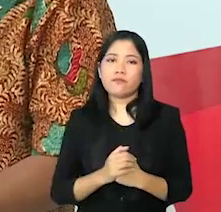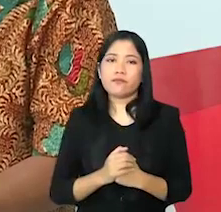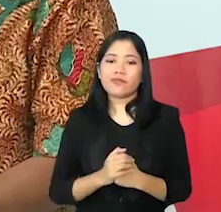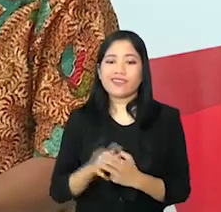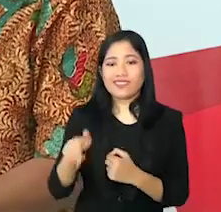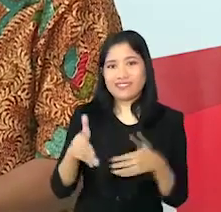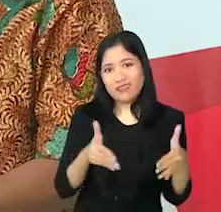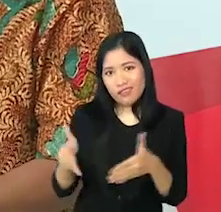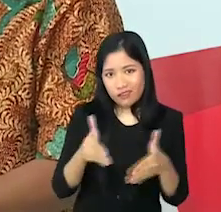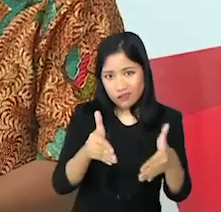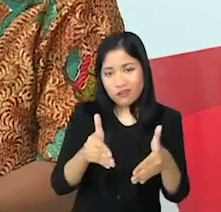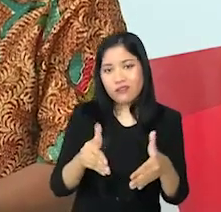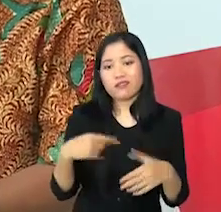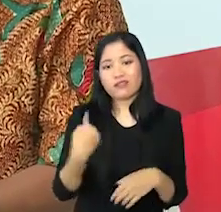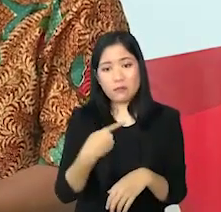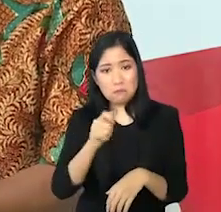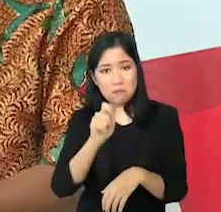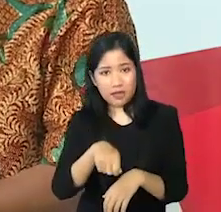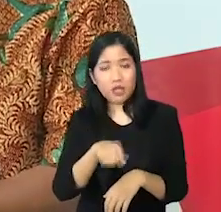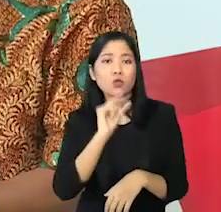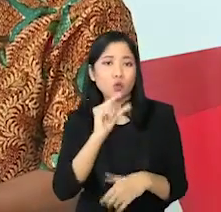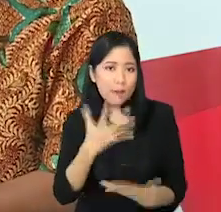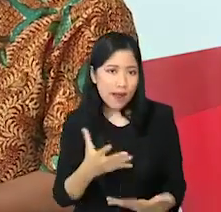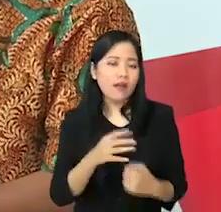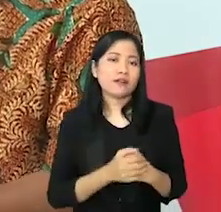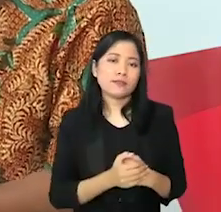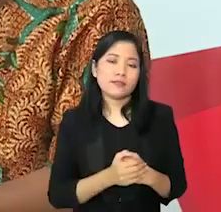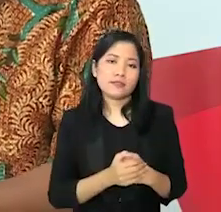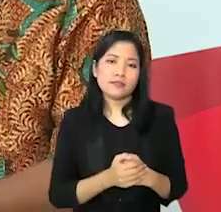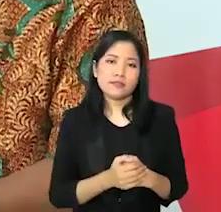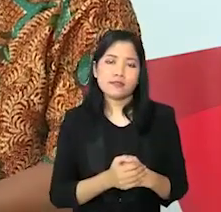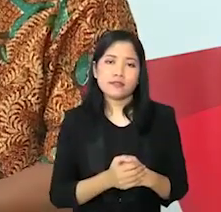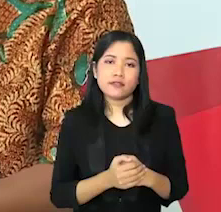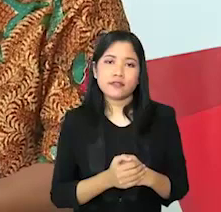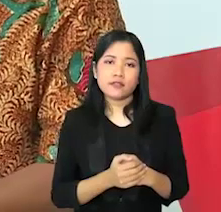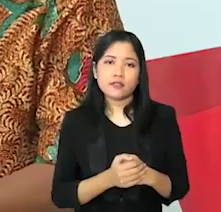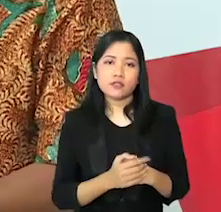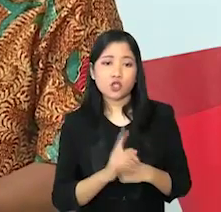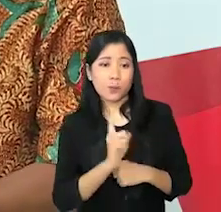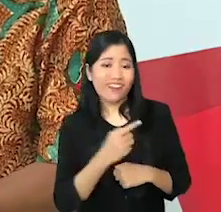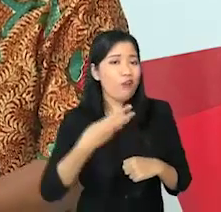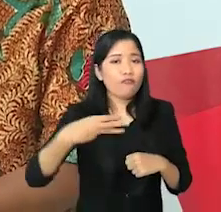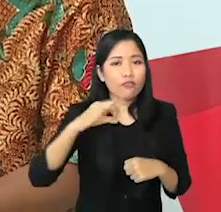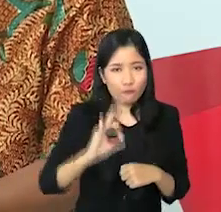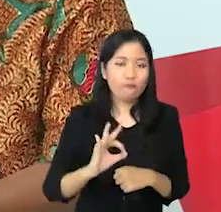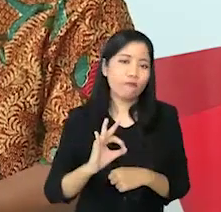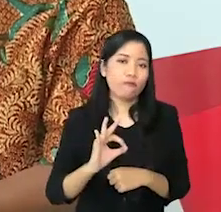lakukan dalam rangka untuk mengefektifkan mengefisienkan